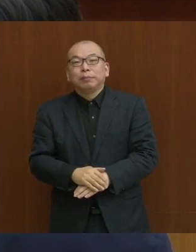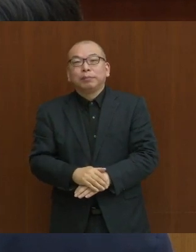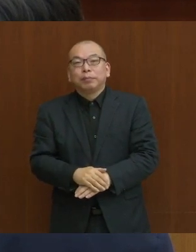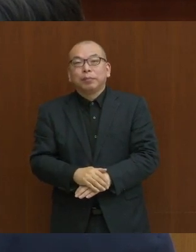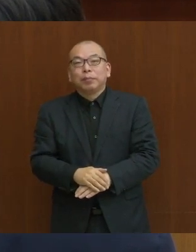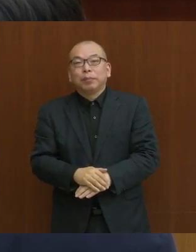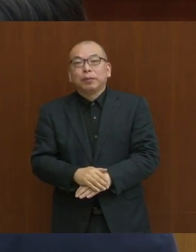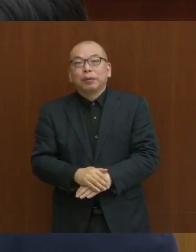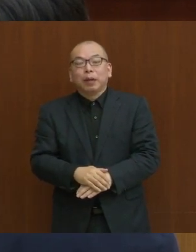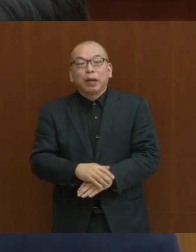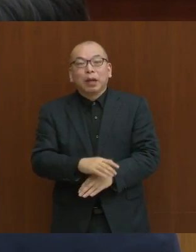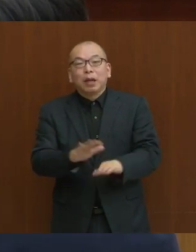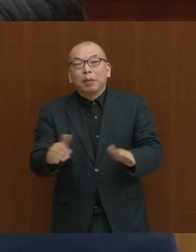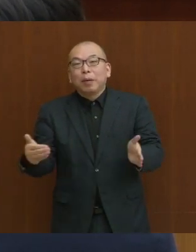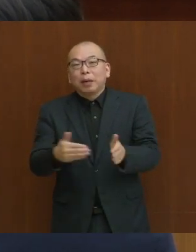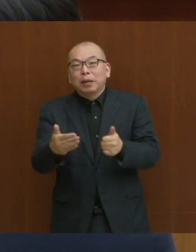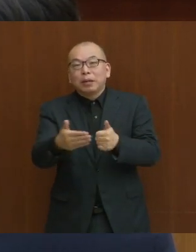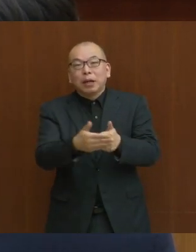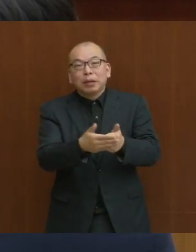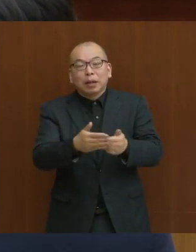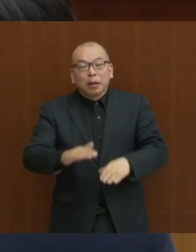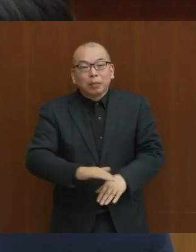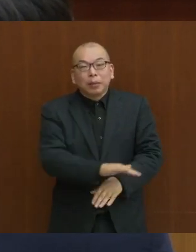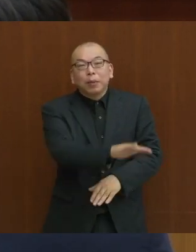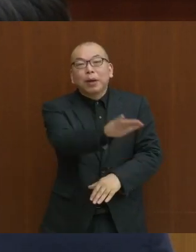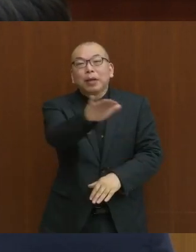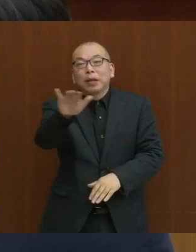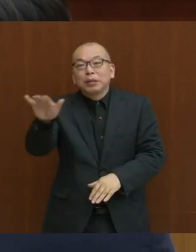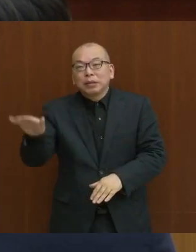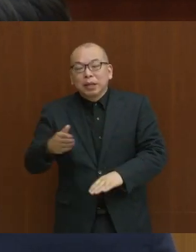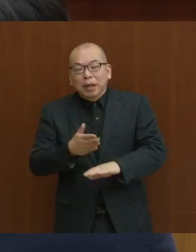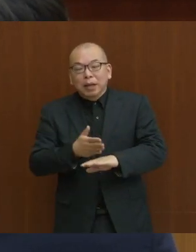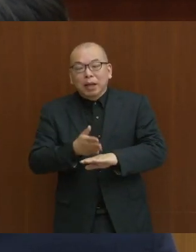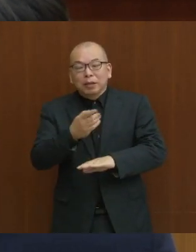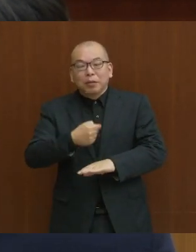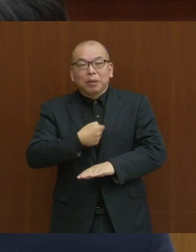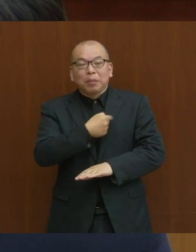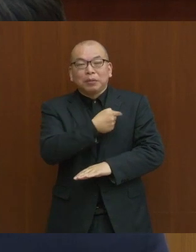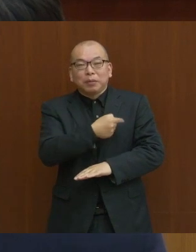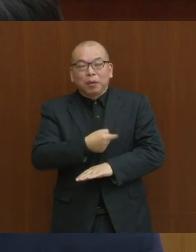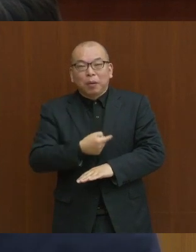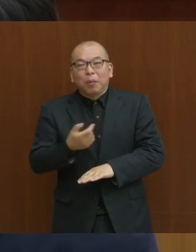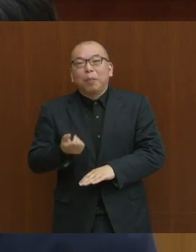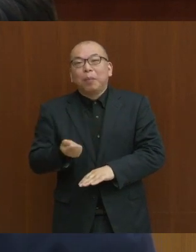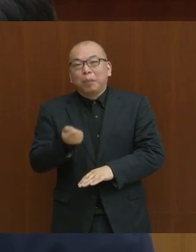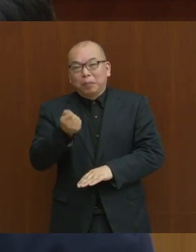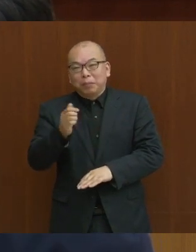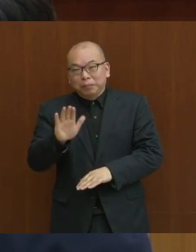これまで支えてくださったすべての方々に感謝の気持ちでいっぱいです。